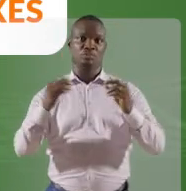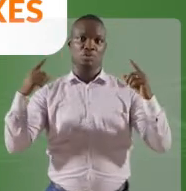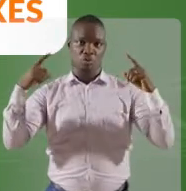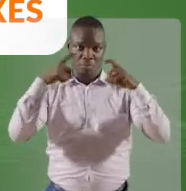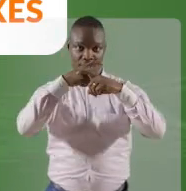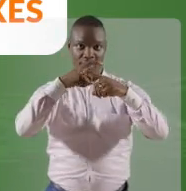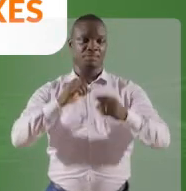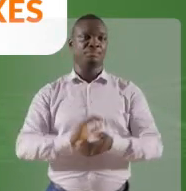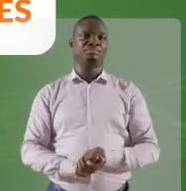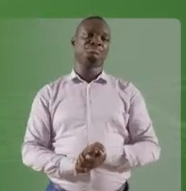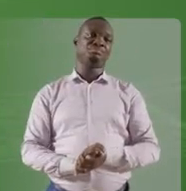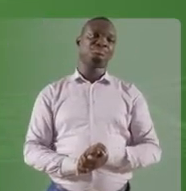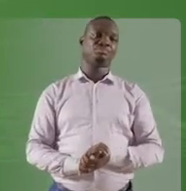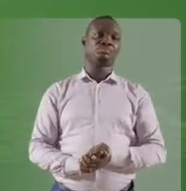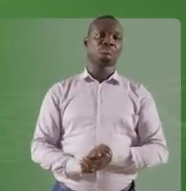complexes.